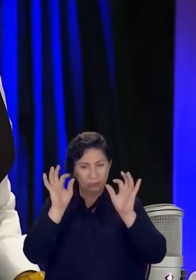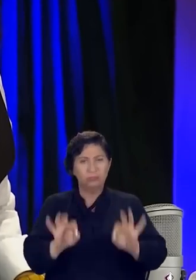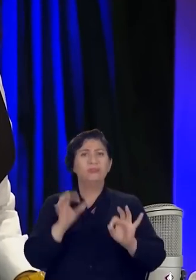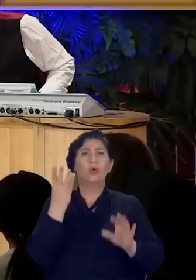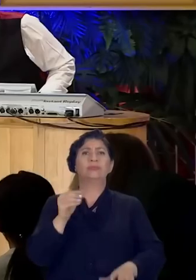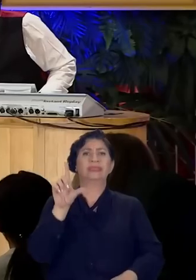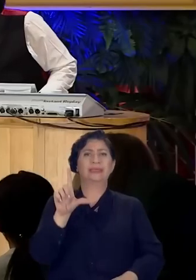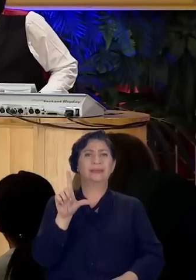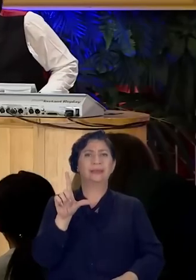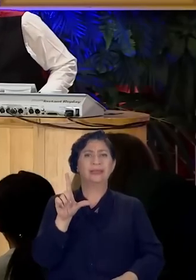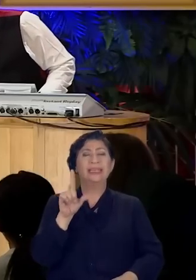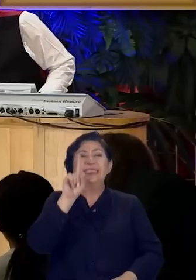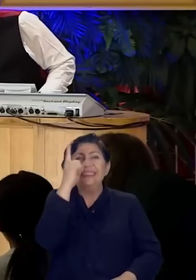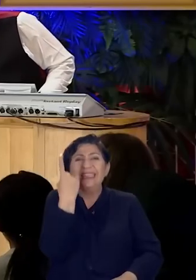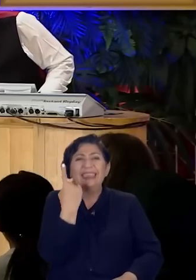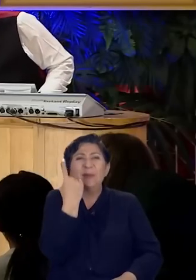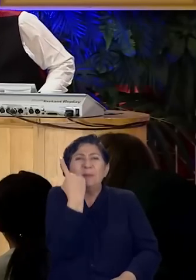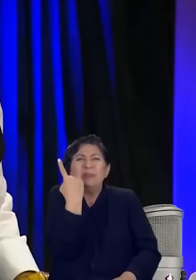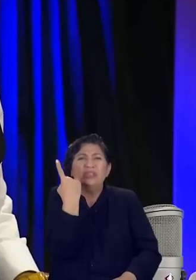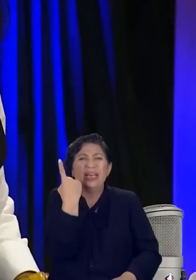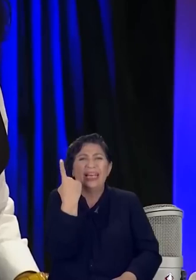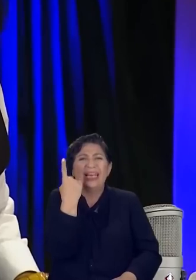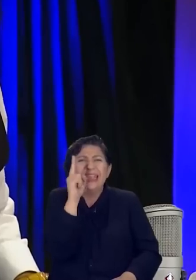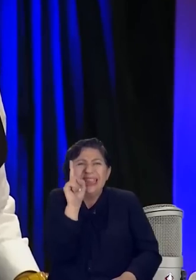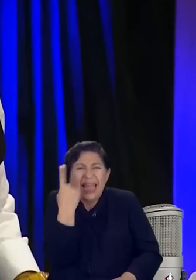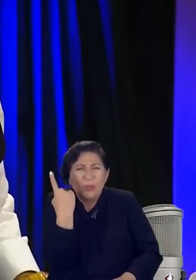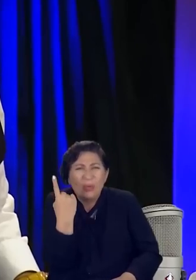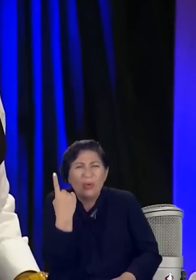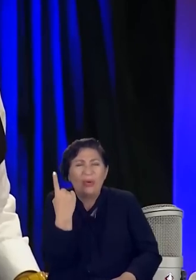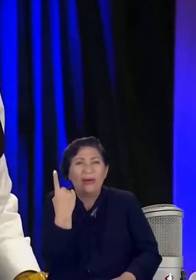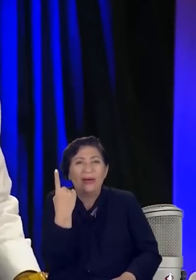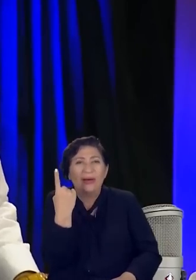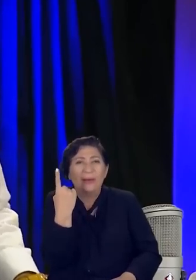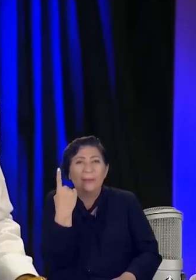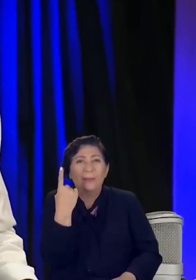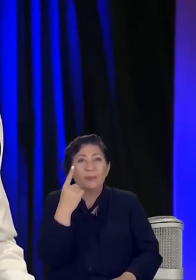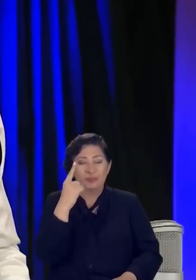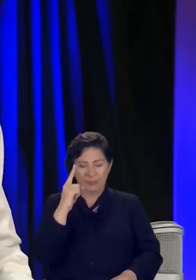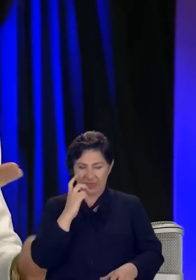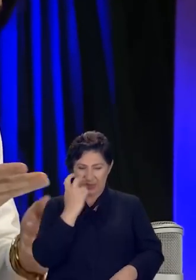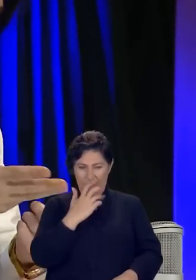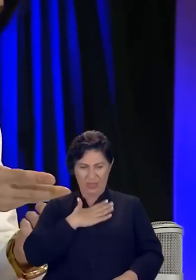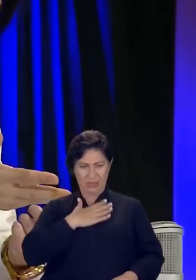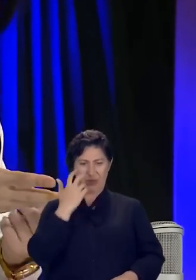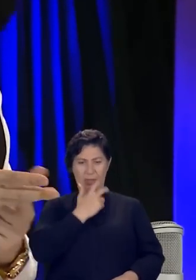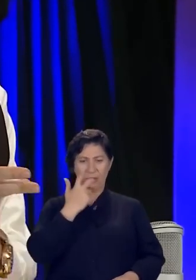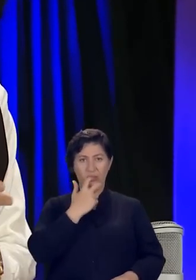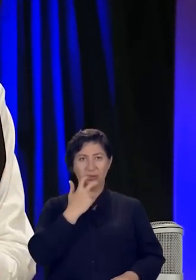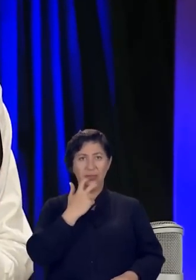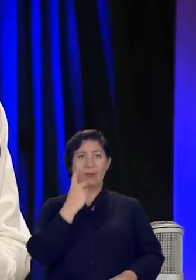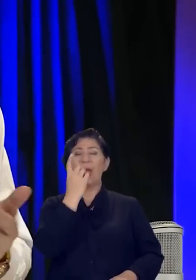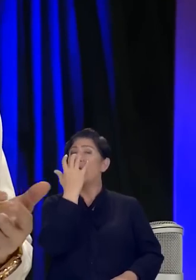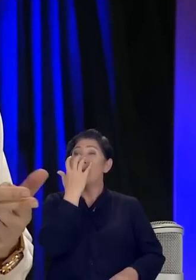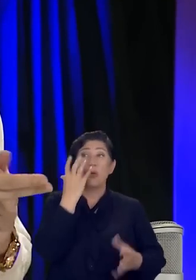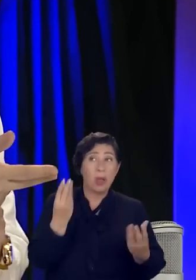olabilmek. Sadece tek şey budur. Bir sanatçı, bir